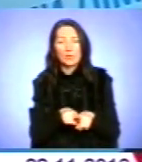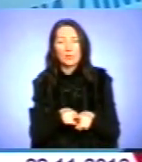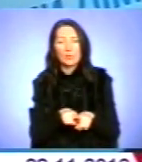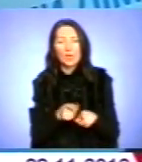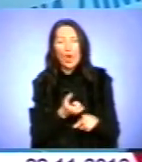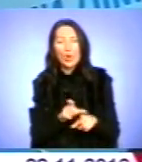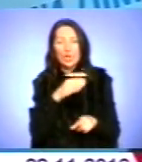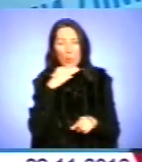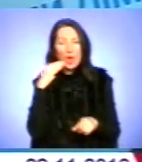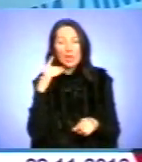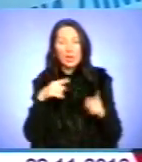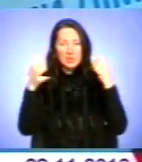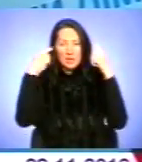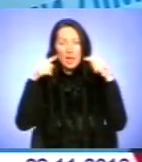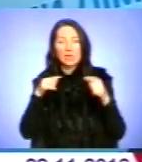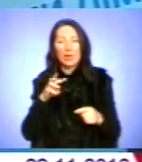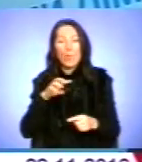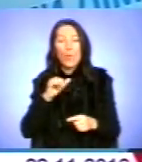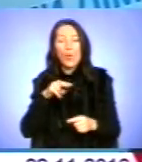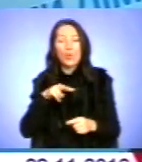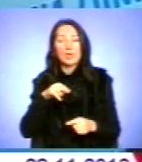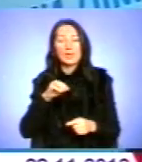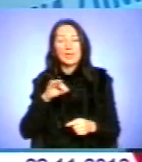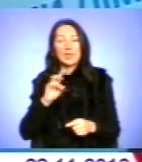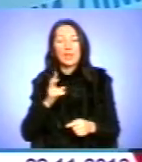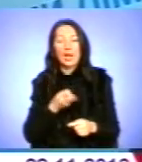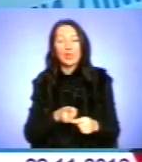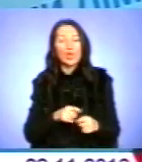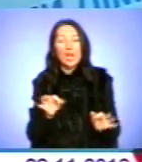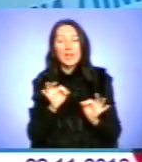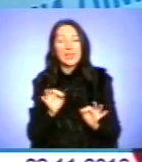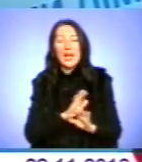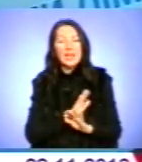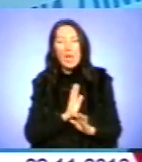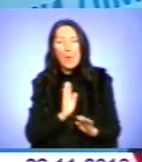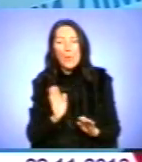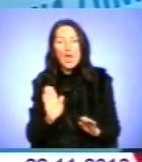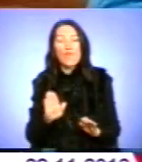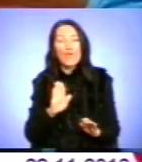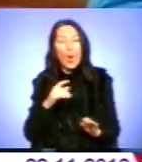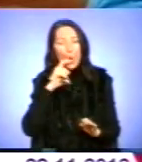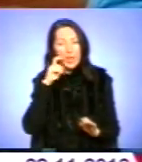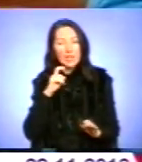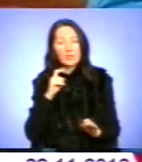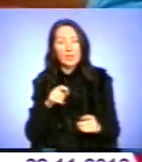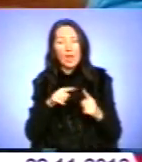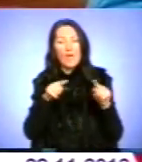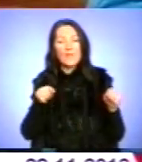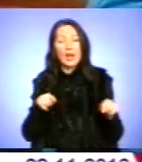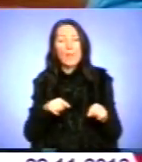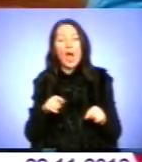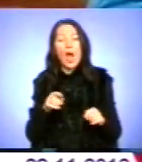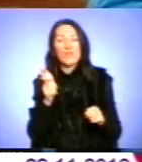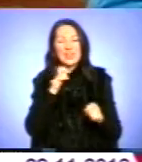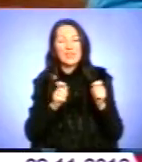дуже багато сказок, мультиків, які ніколи не були в Україні. У рамках фестивалю «Бо»